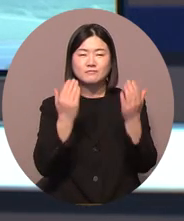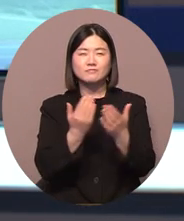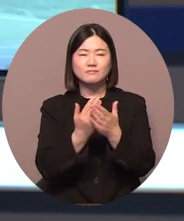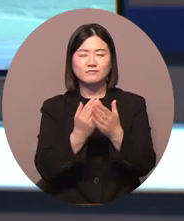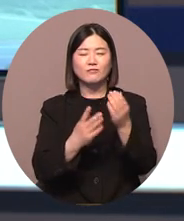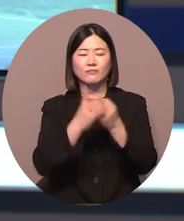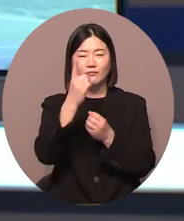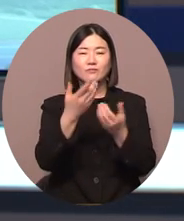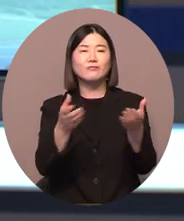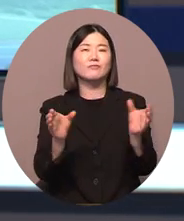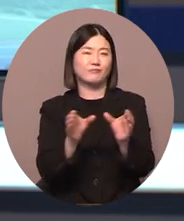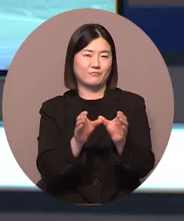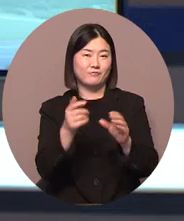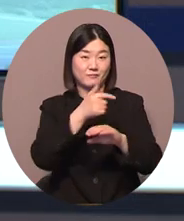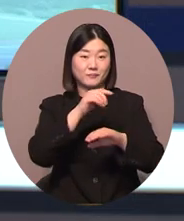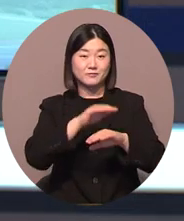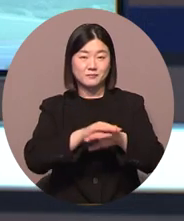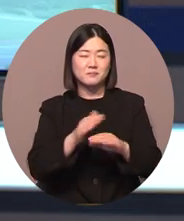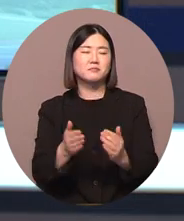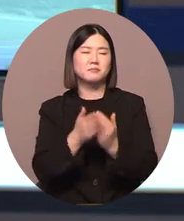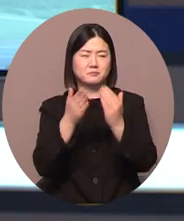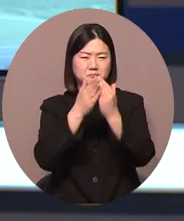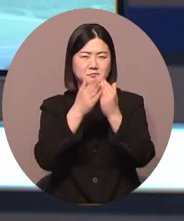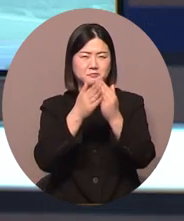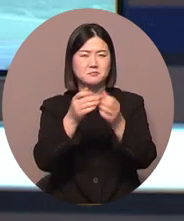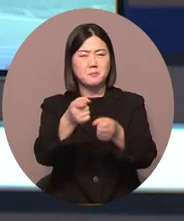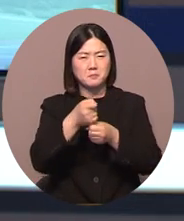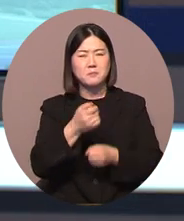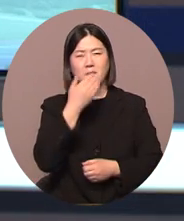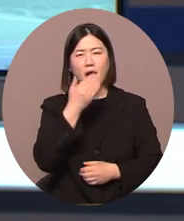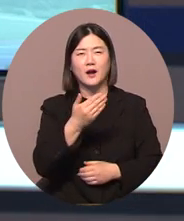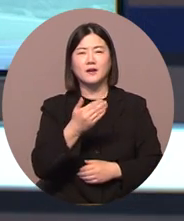원팀이 되어 대전 발전을